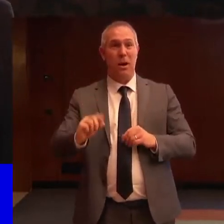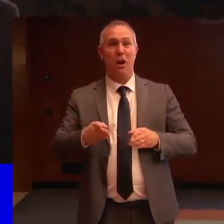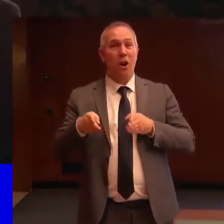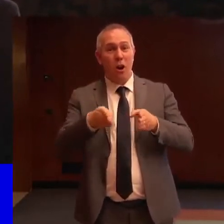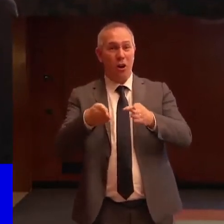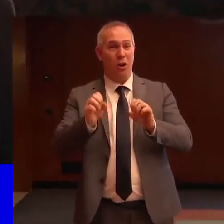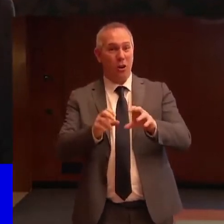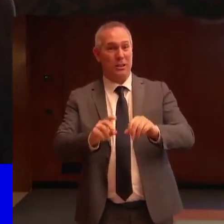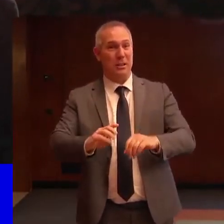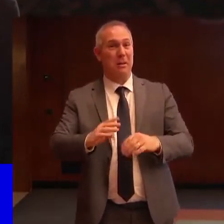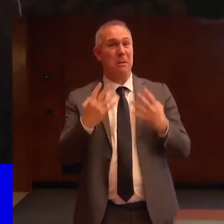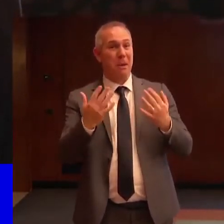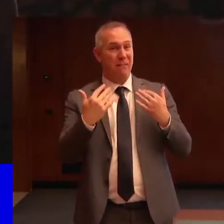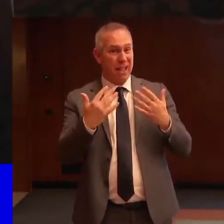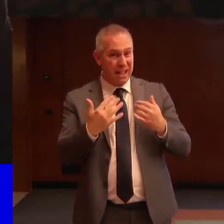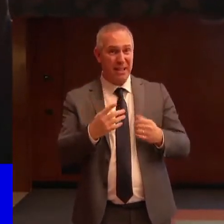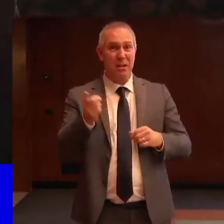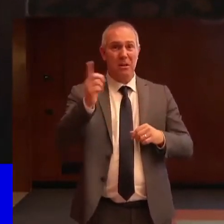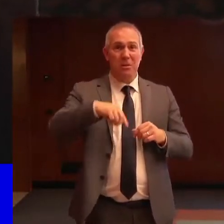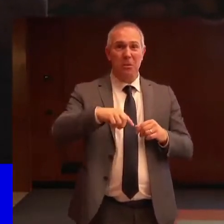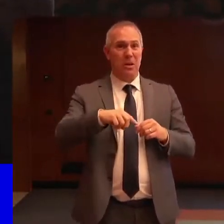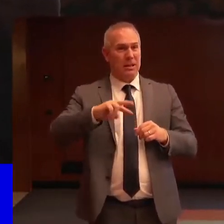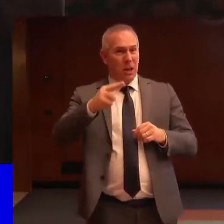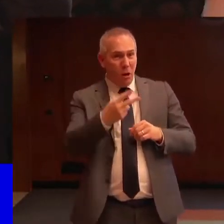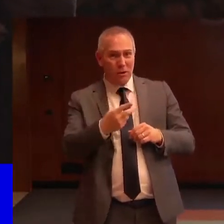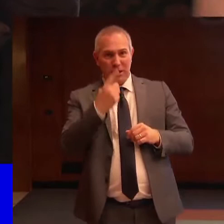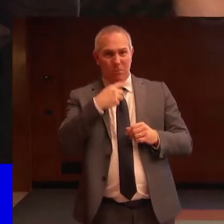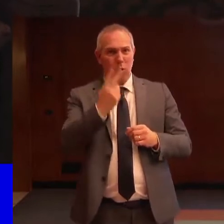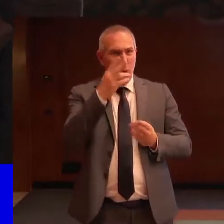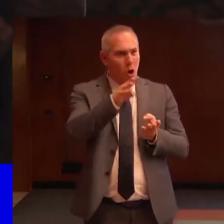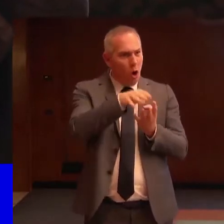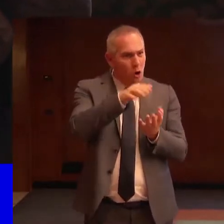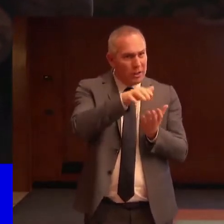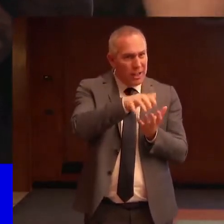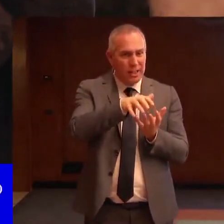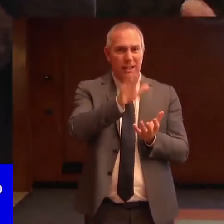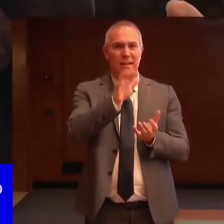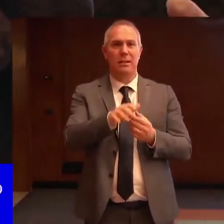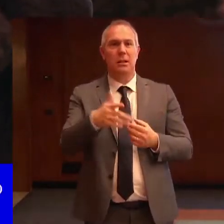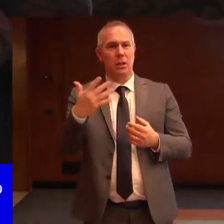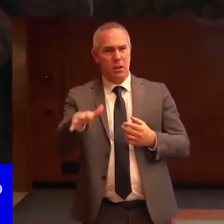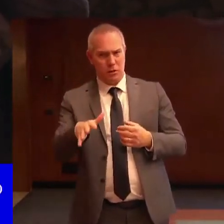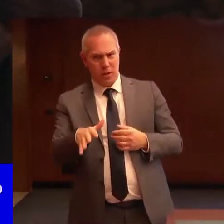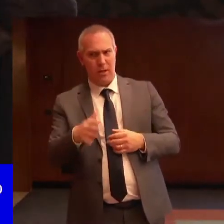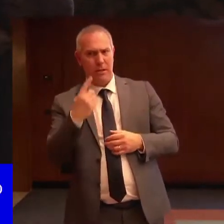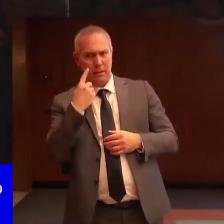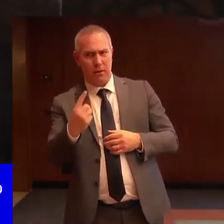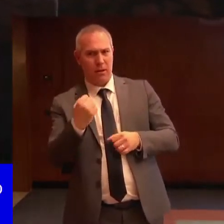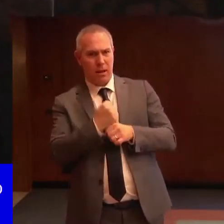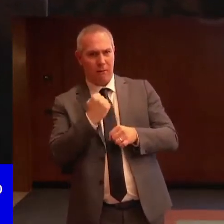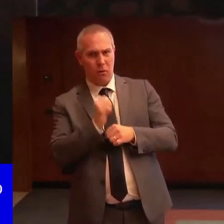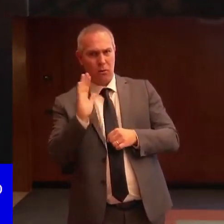opera seconda, Come due coccodrilli, Già dava l'imprinting al suo lavoro. Si occupava